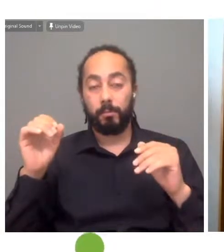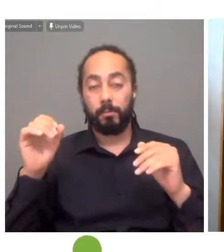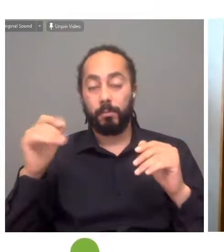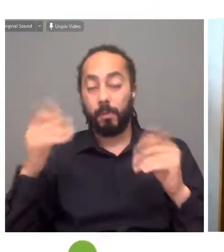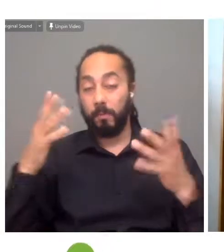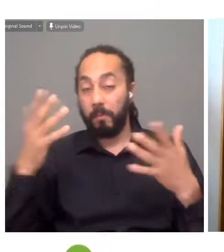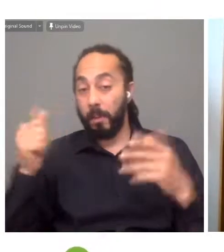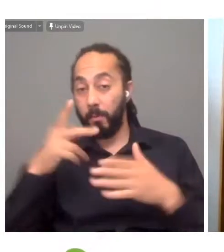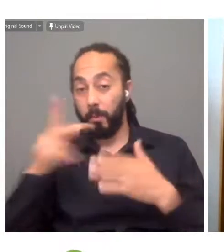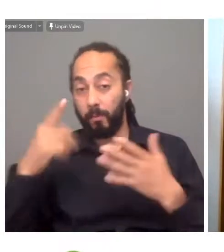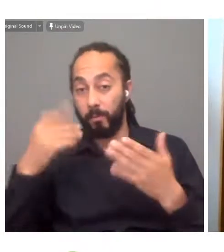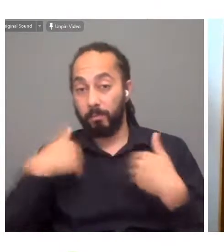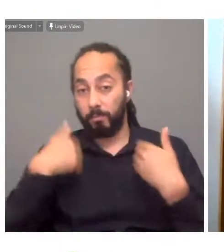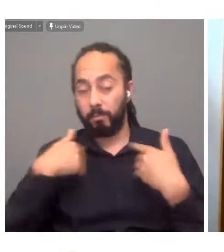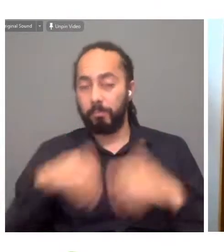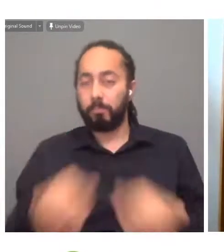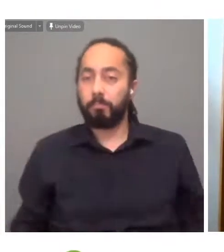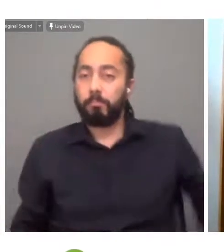Non.